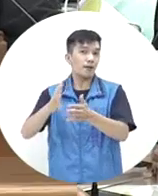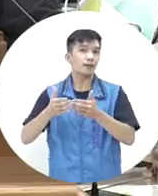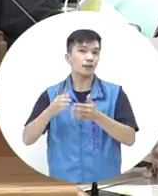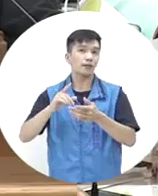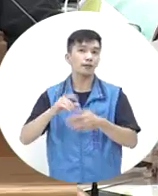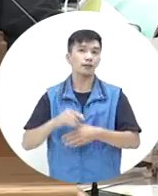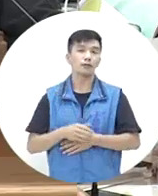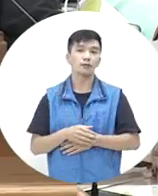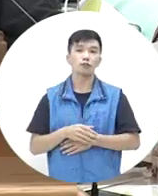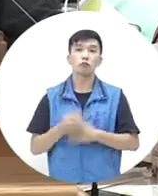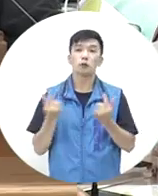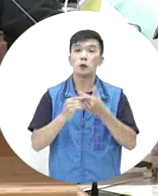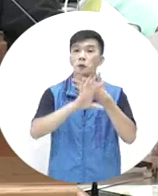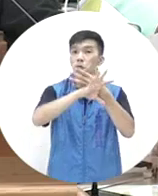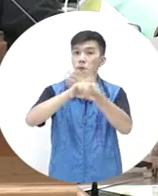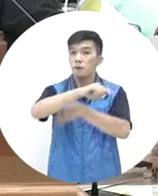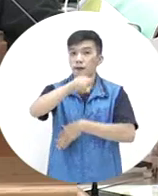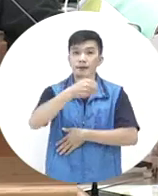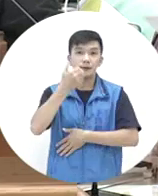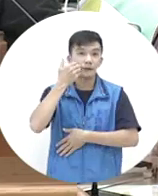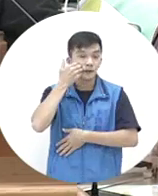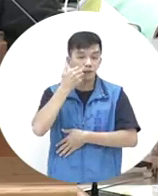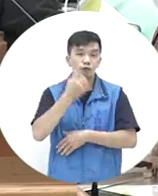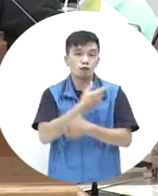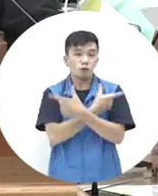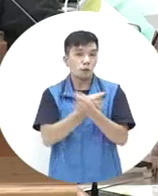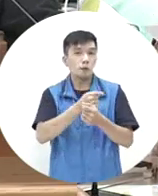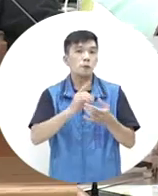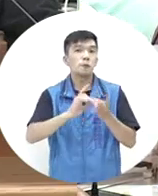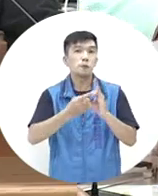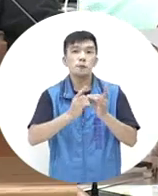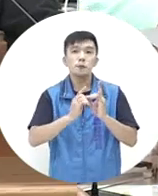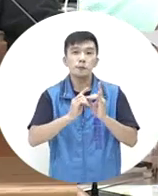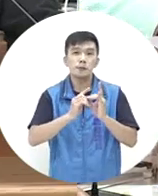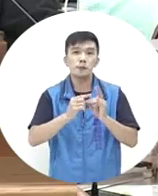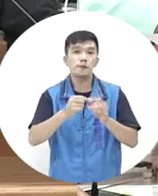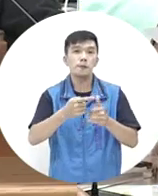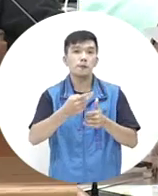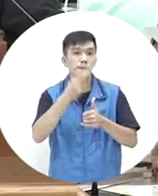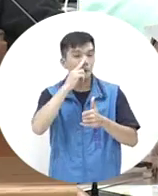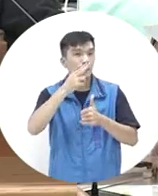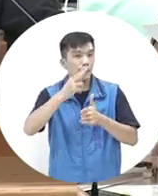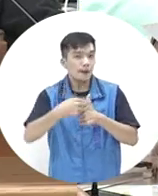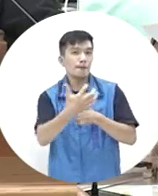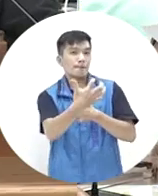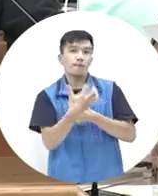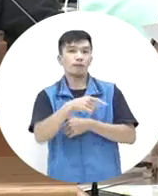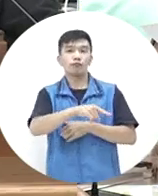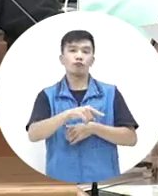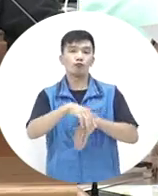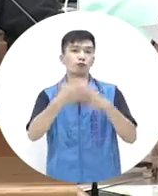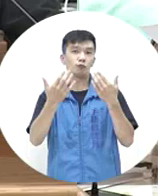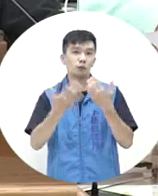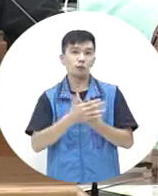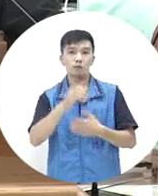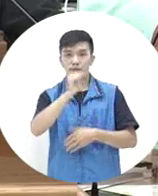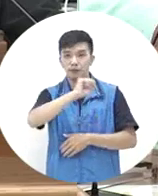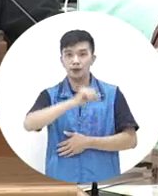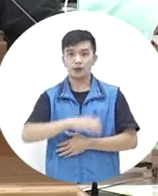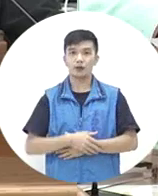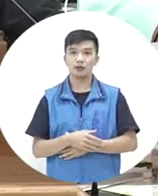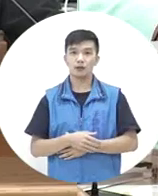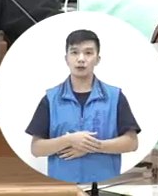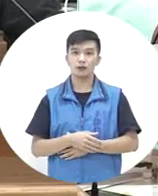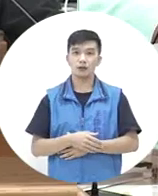国家来挑衅我们中华民国。 对，中国这样算不算挑衅？ 如果有任何国